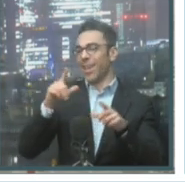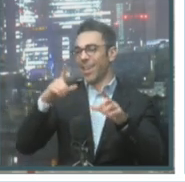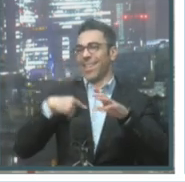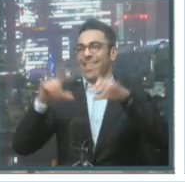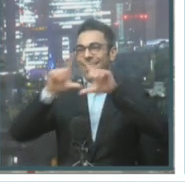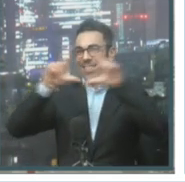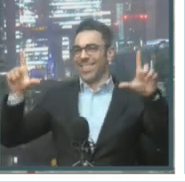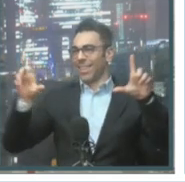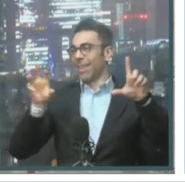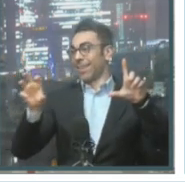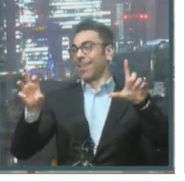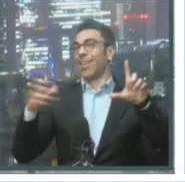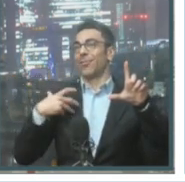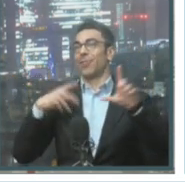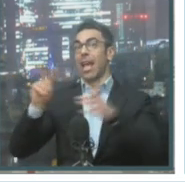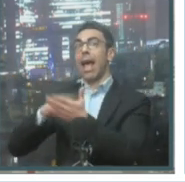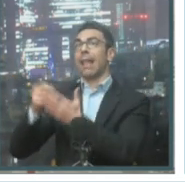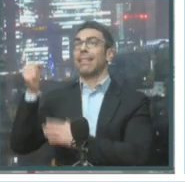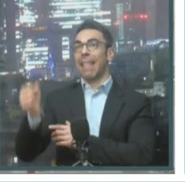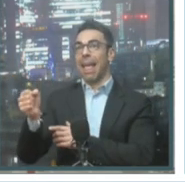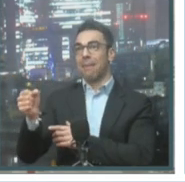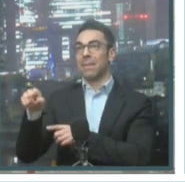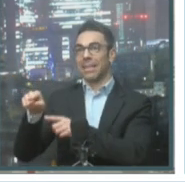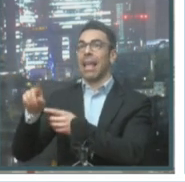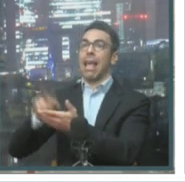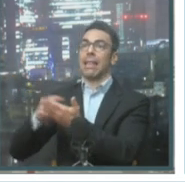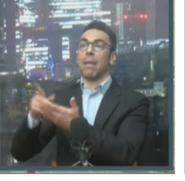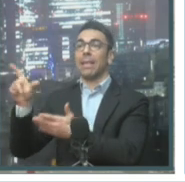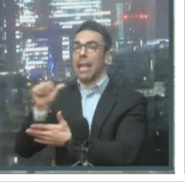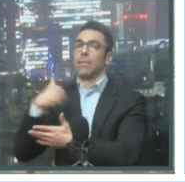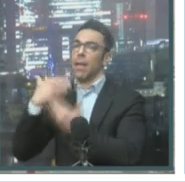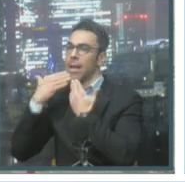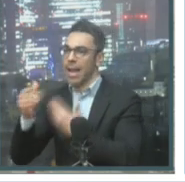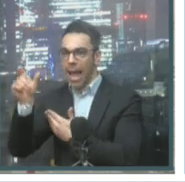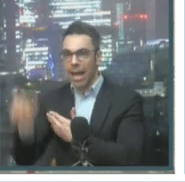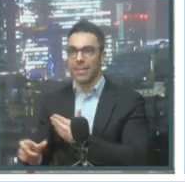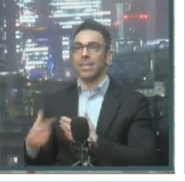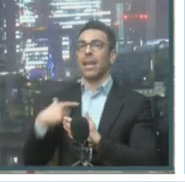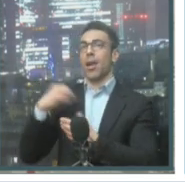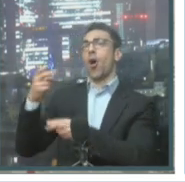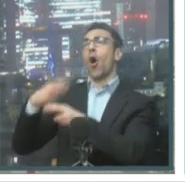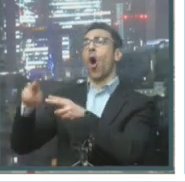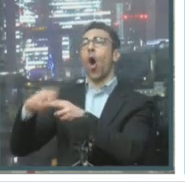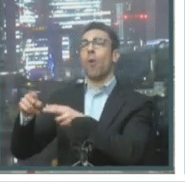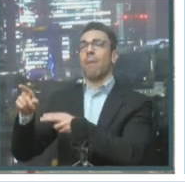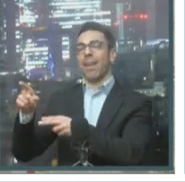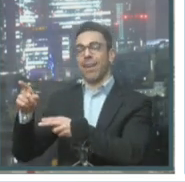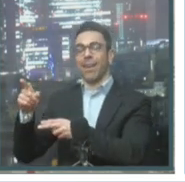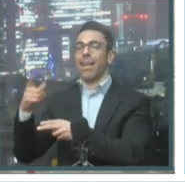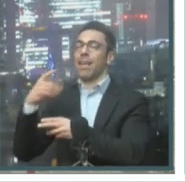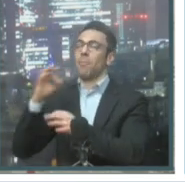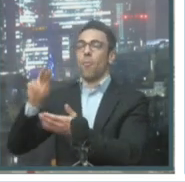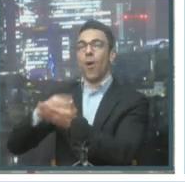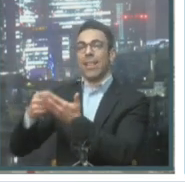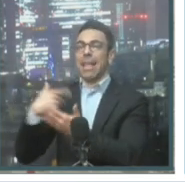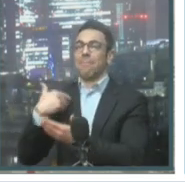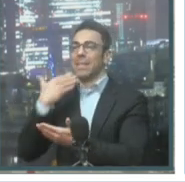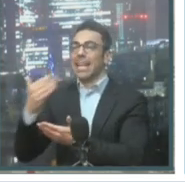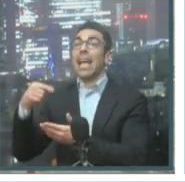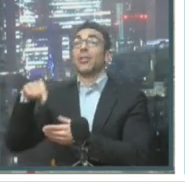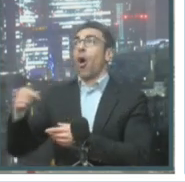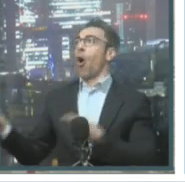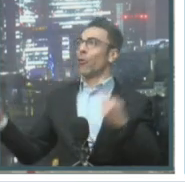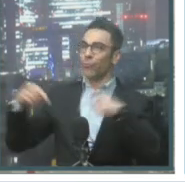mia sinistra c'è un interno dell'interprete l'istat che ringrazio subito ringrazio ora ferroni che appunto il nostro interprete di